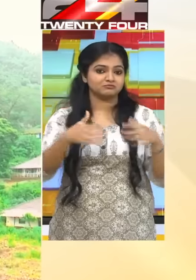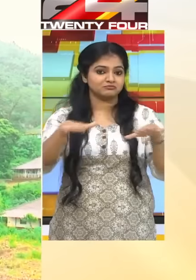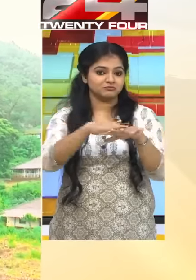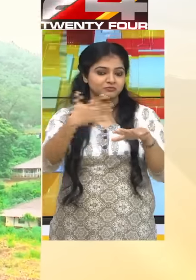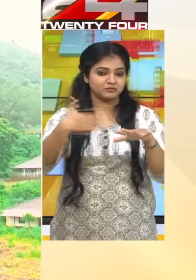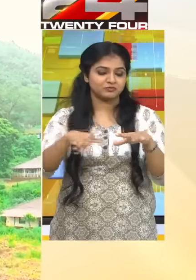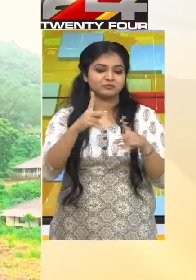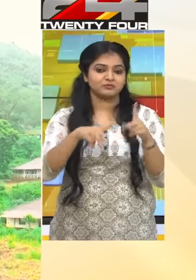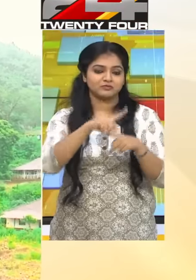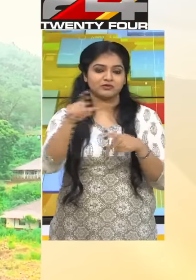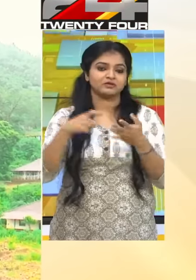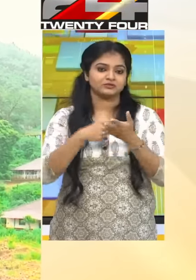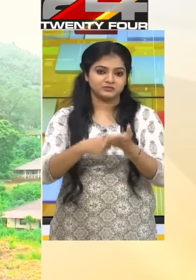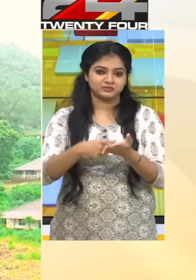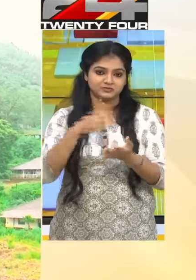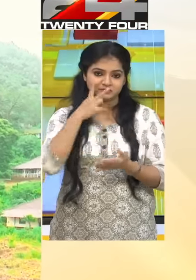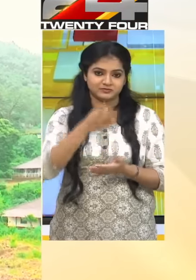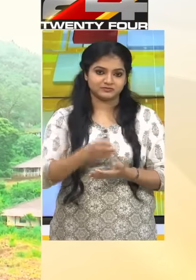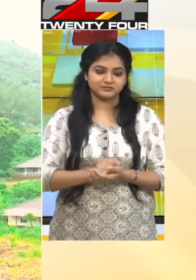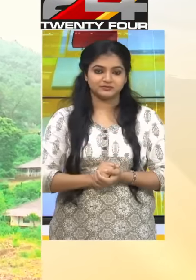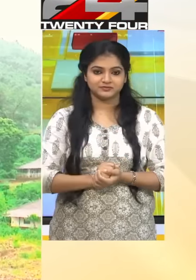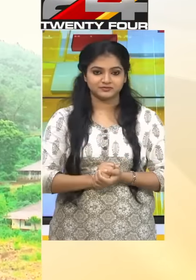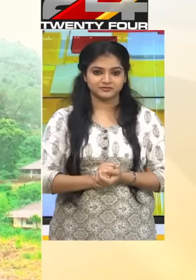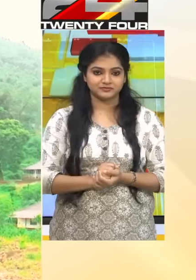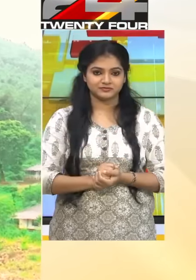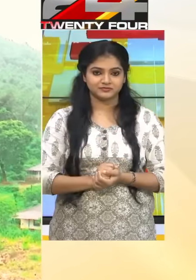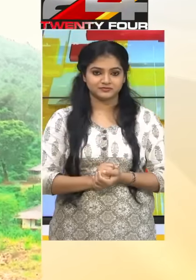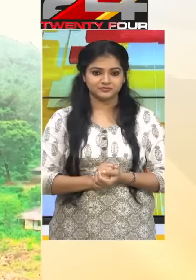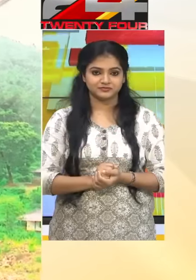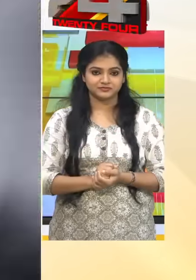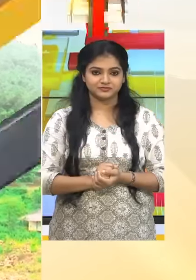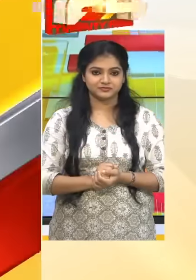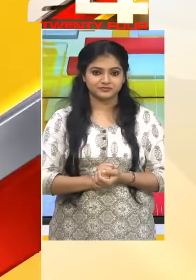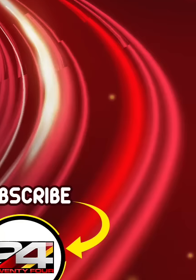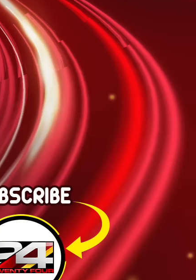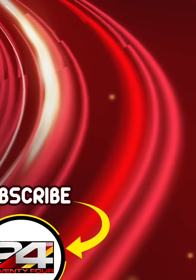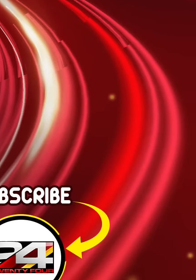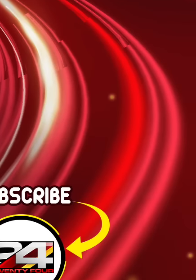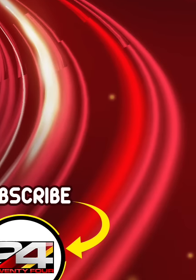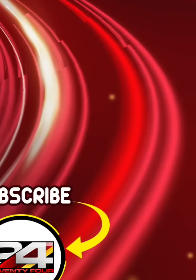ഉറങ്ങുന്നവർക്ക് പ്രണാമം. ക്യാമറമാൻ അരുൺ പുതുപ്പാടിക്കൊപ്പം നിഖിൽ പ്രമേഷ്, 24 വയനാട്.